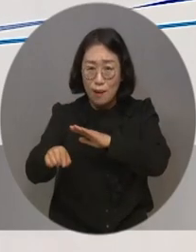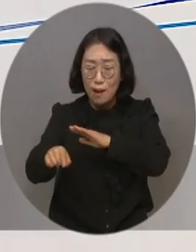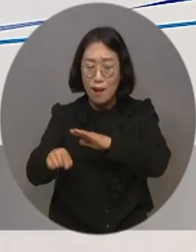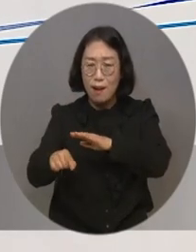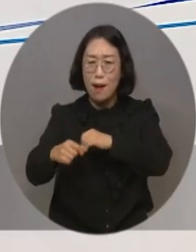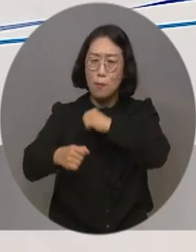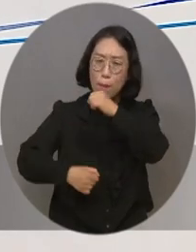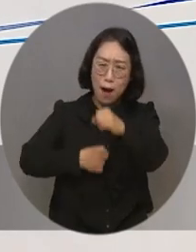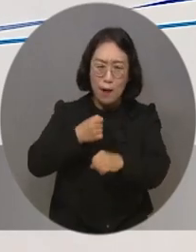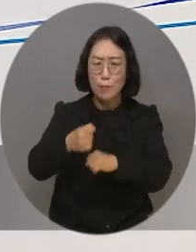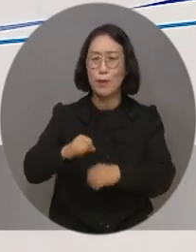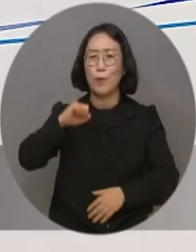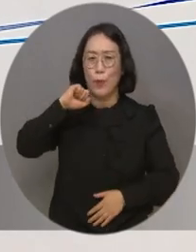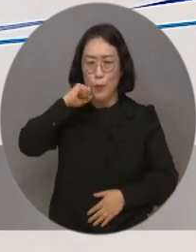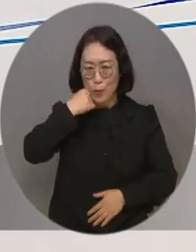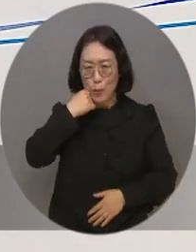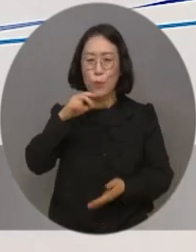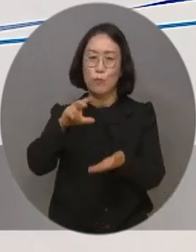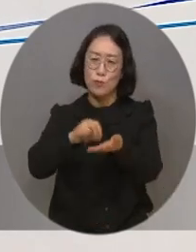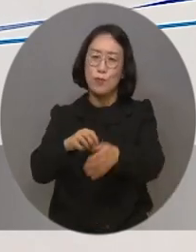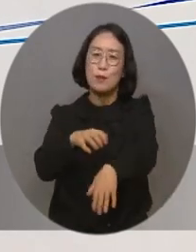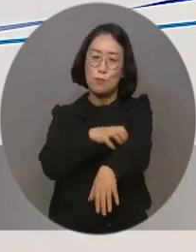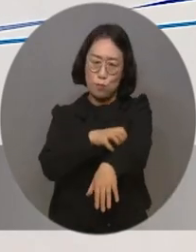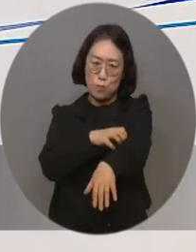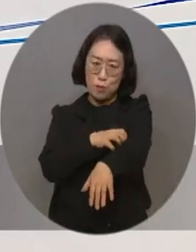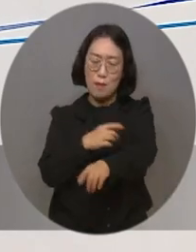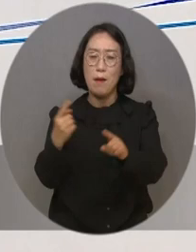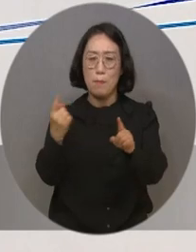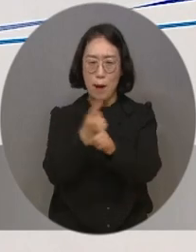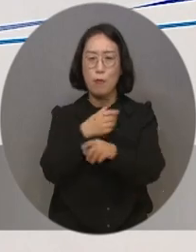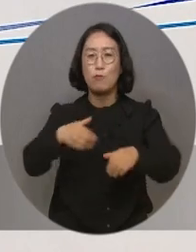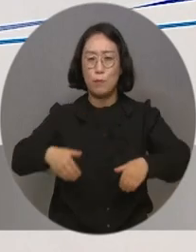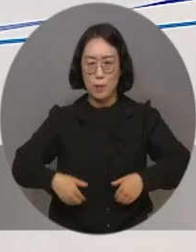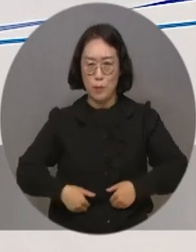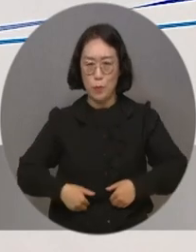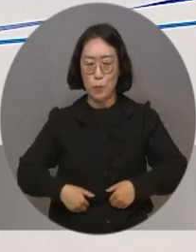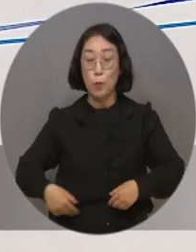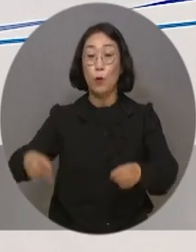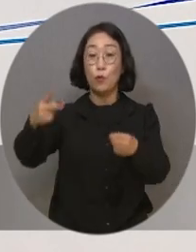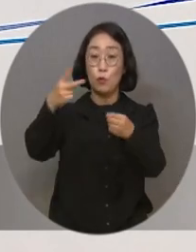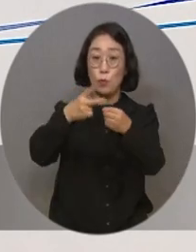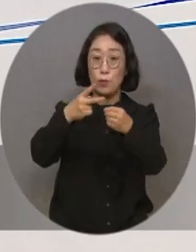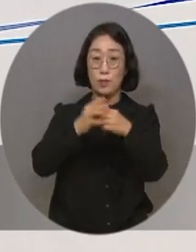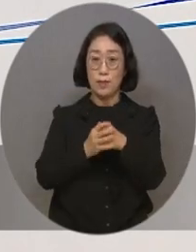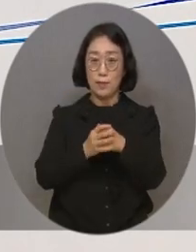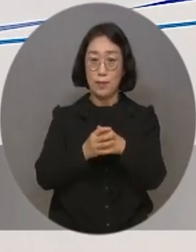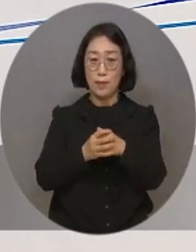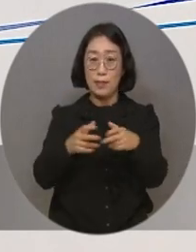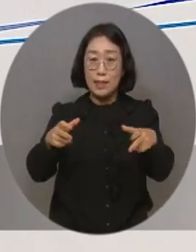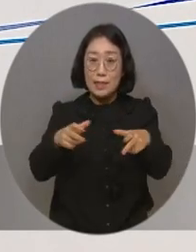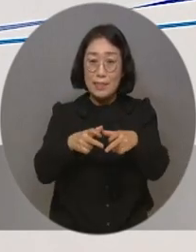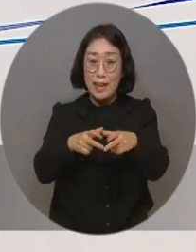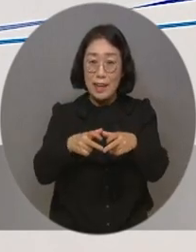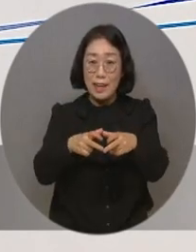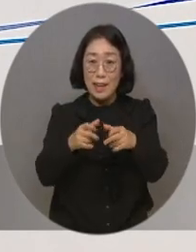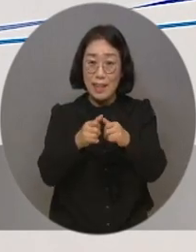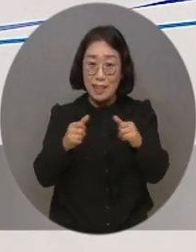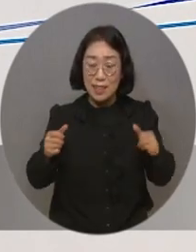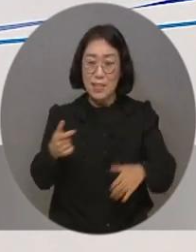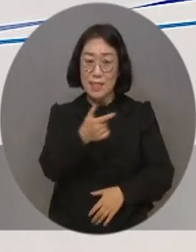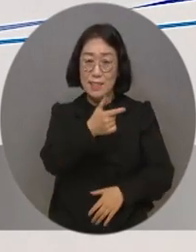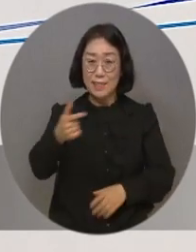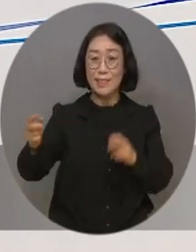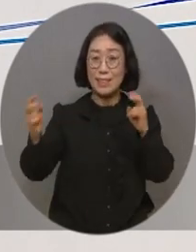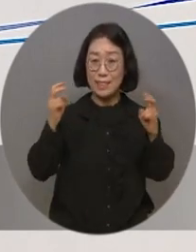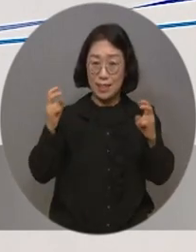이용하지 못한다는 거. 그런 부분은 좀 개선되어야 되겠다 생각되고요. 두 번째는 장애인을 좀 그 대기업 같은데